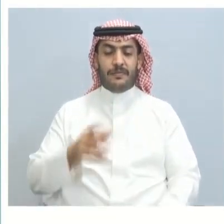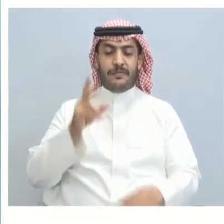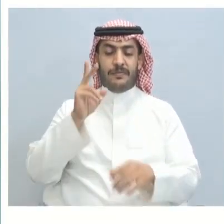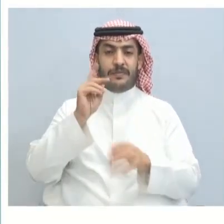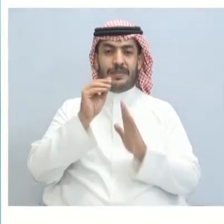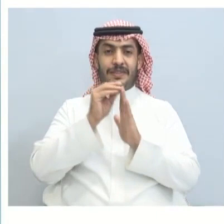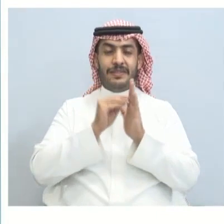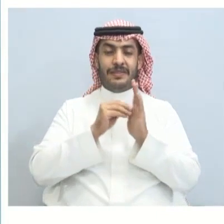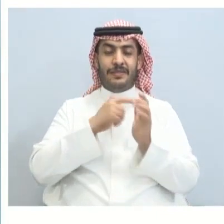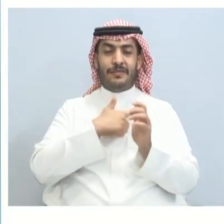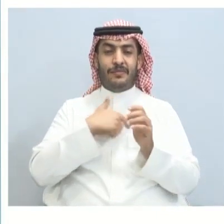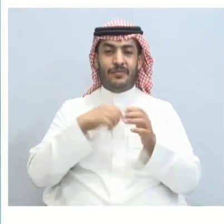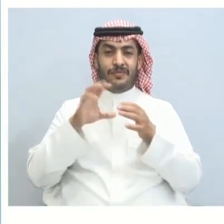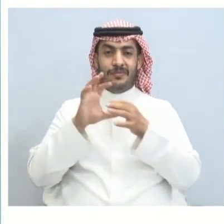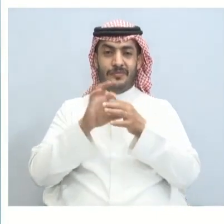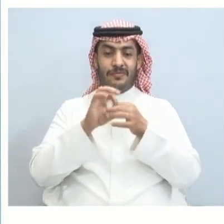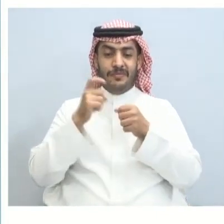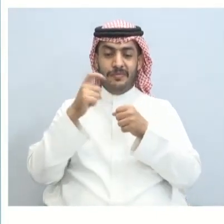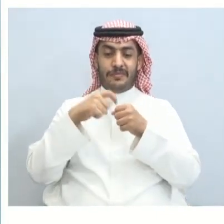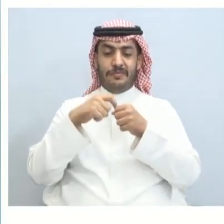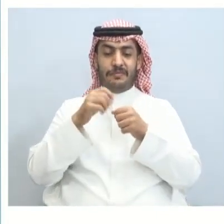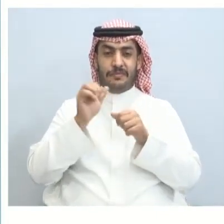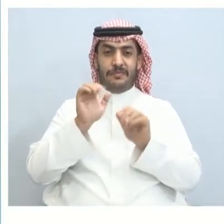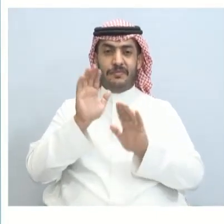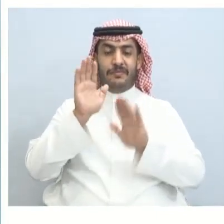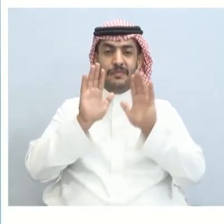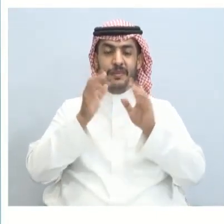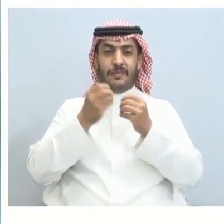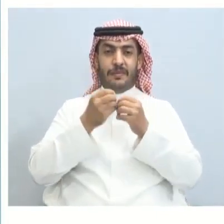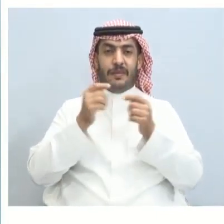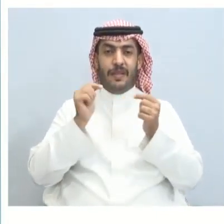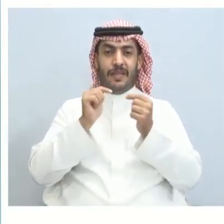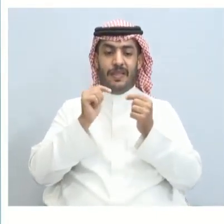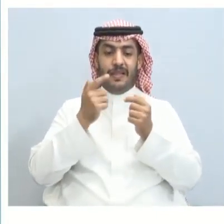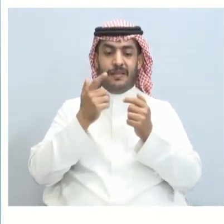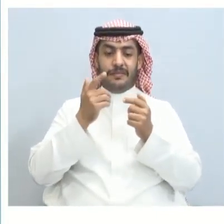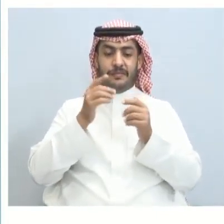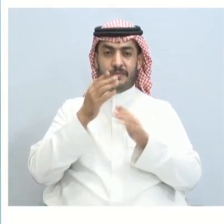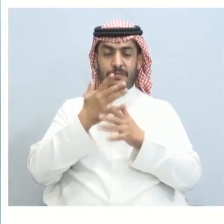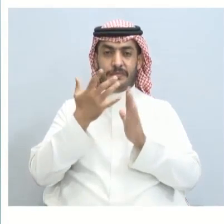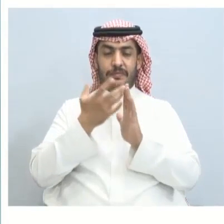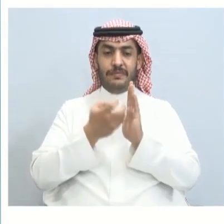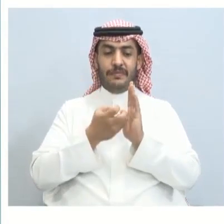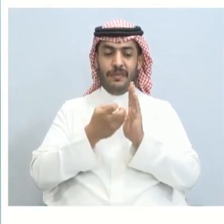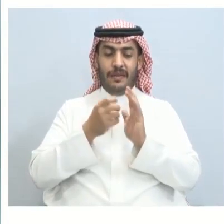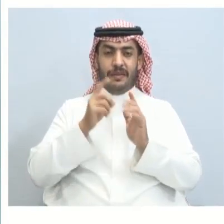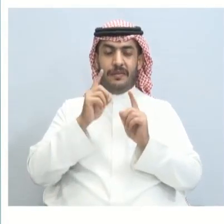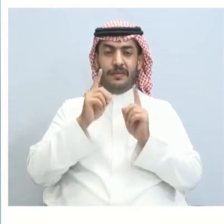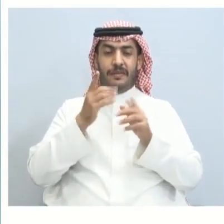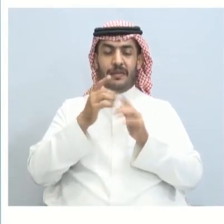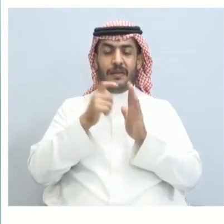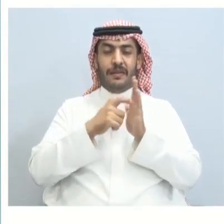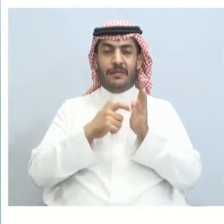يقوم بتسجيل اسماء المشاركين الذين صوتوا مع او ضد القرار ايضا ل يحفظ الامر